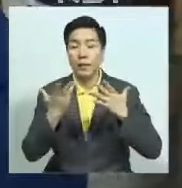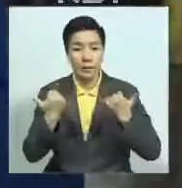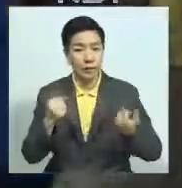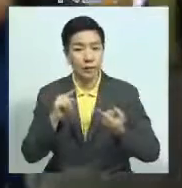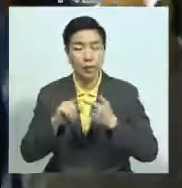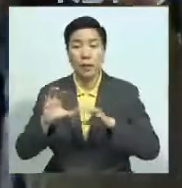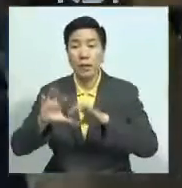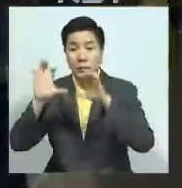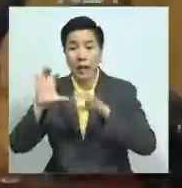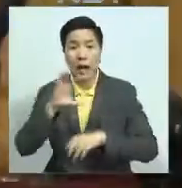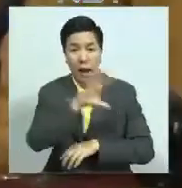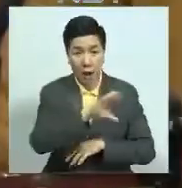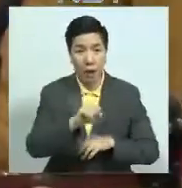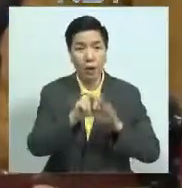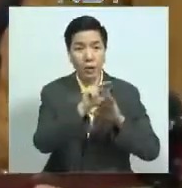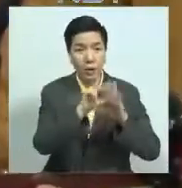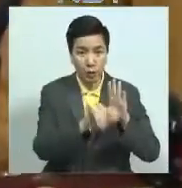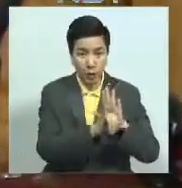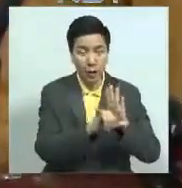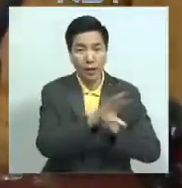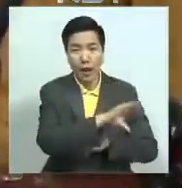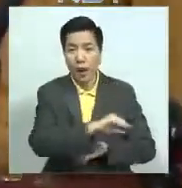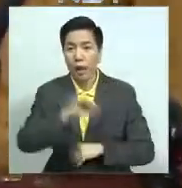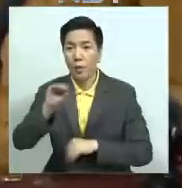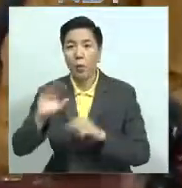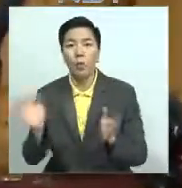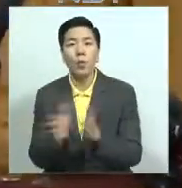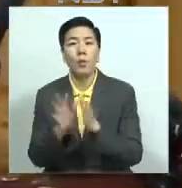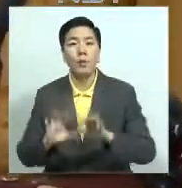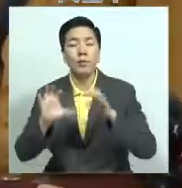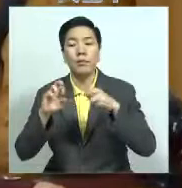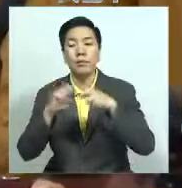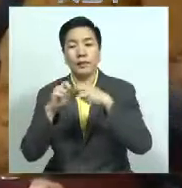ำนโยบายของพรรคฝ่ายค้านเนี่ยไปรวมอยู่ในนโยบายของรัฐบาลเพื่อที่จะ